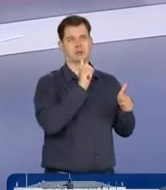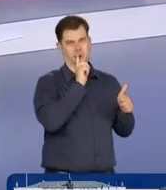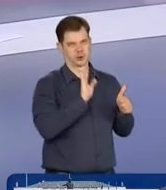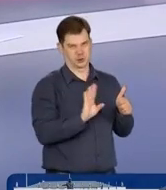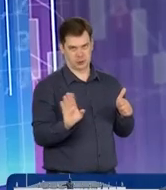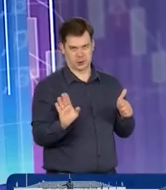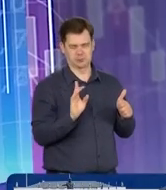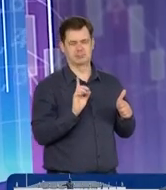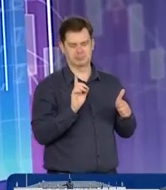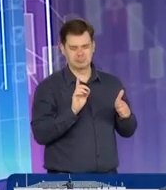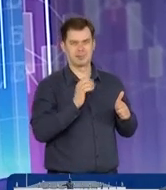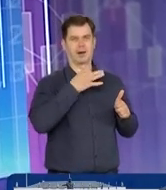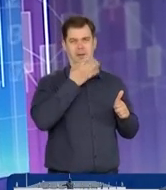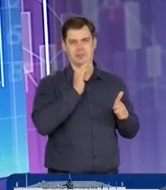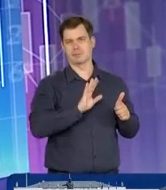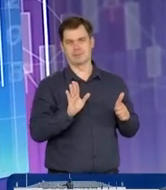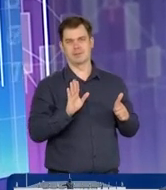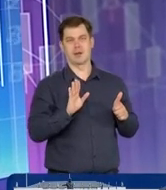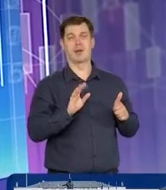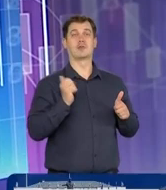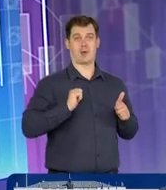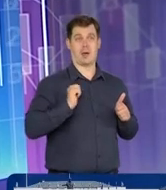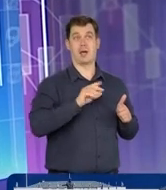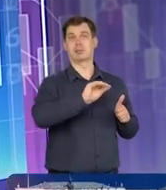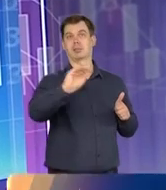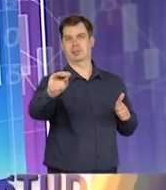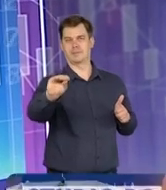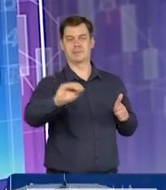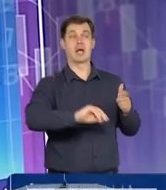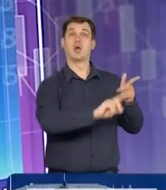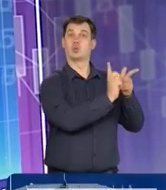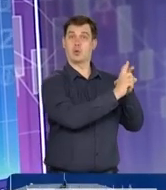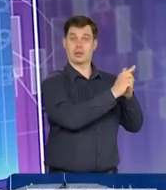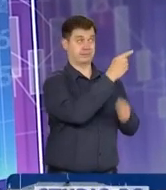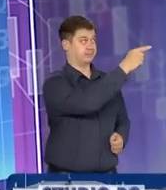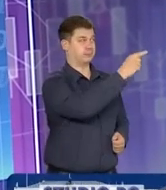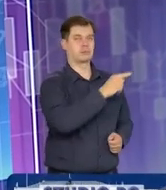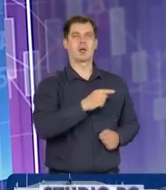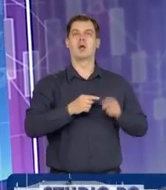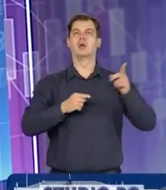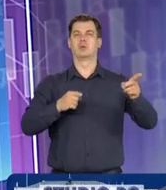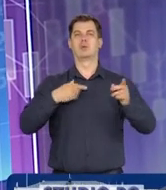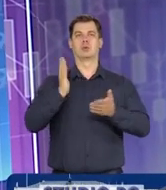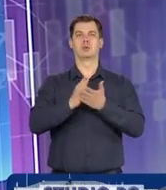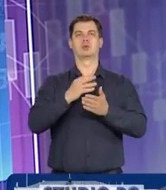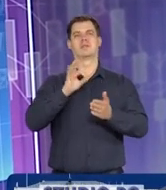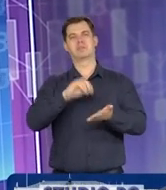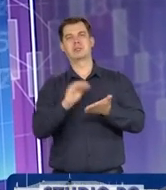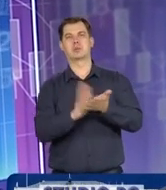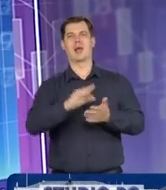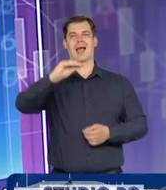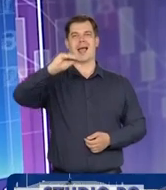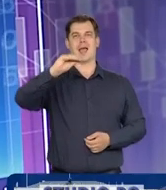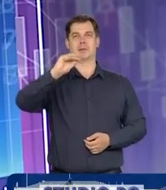czekamy aż ktoś się o pieniądze w pełni scenariuszu drugim jak państwo logują się i widzą państwo że w tym zeznaniu co